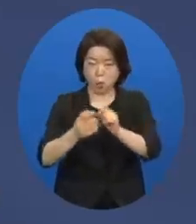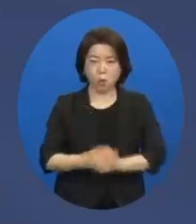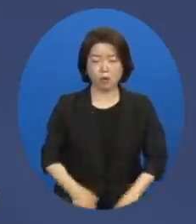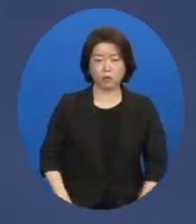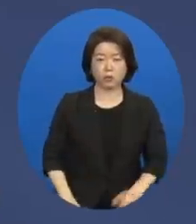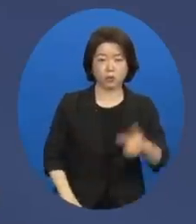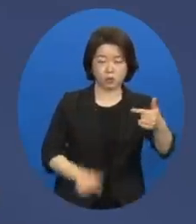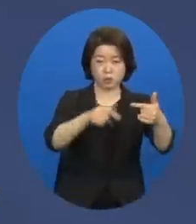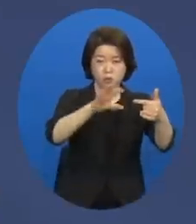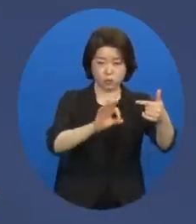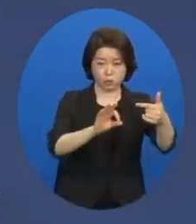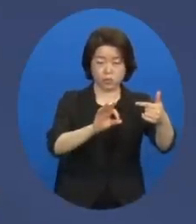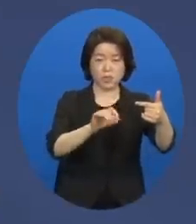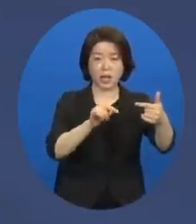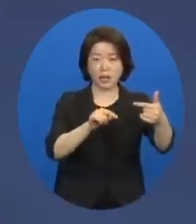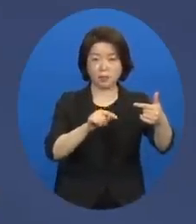6장